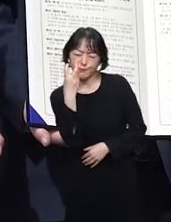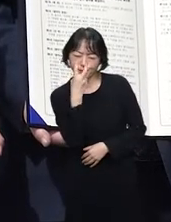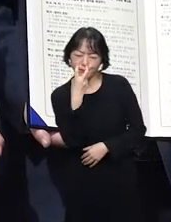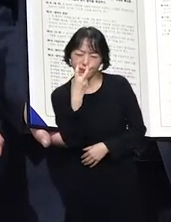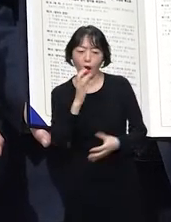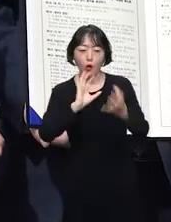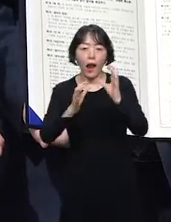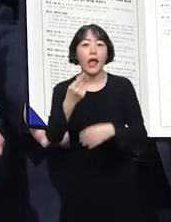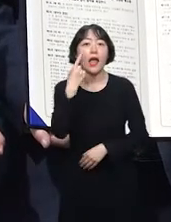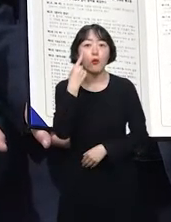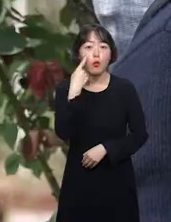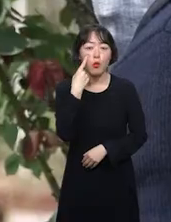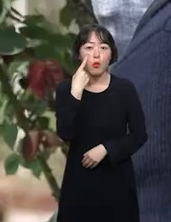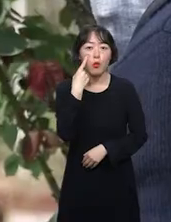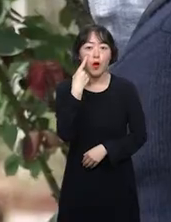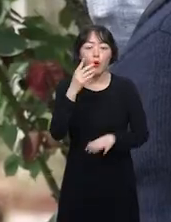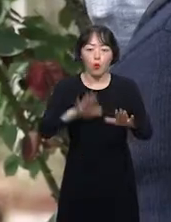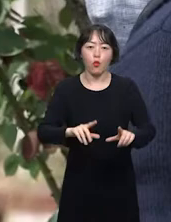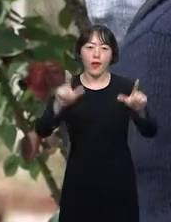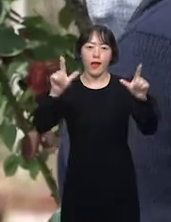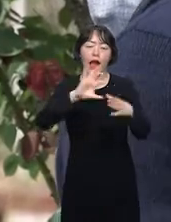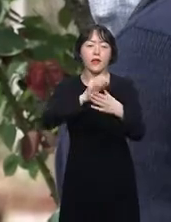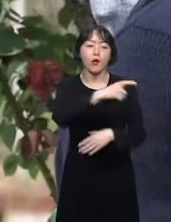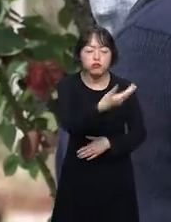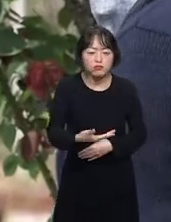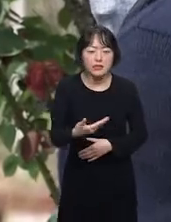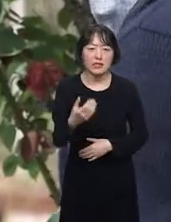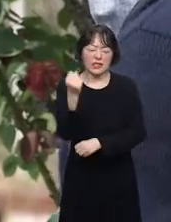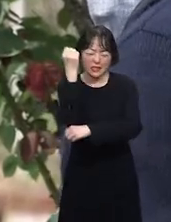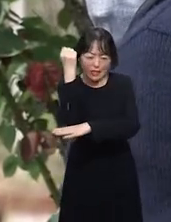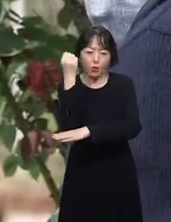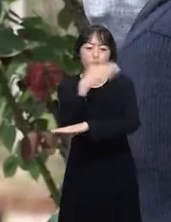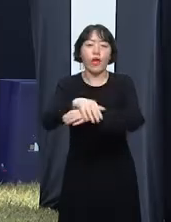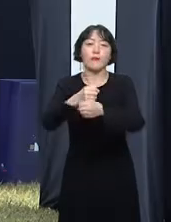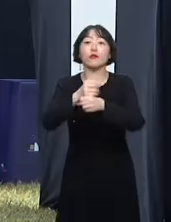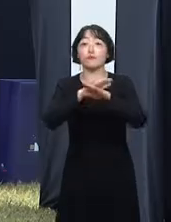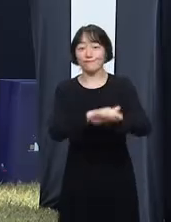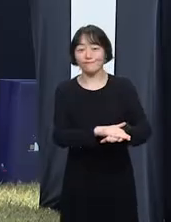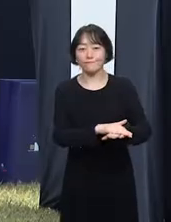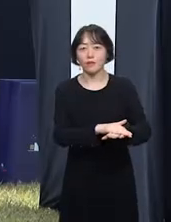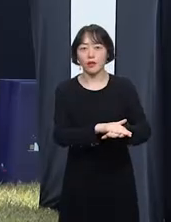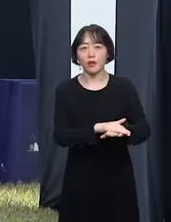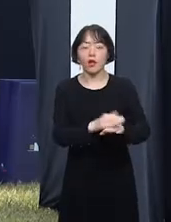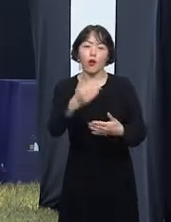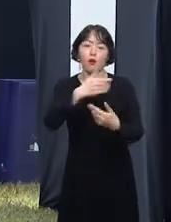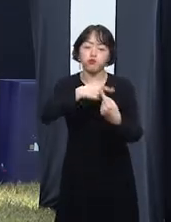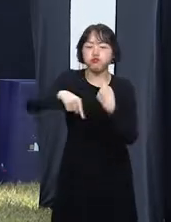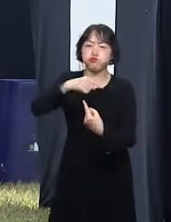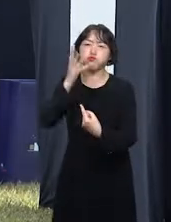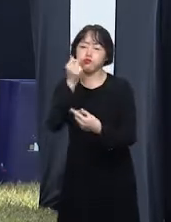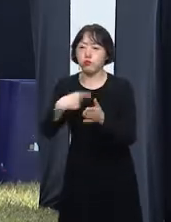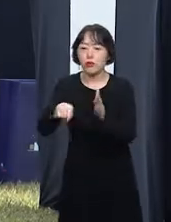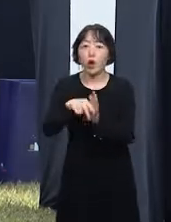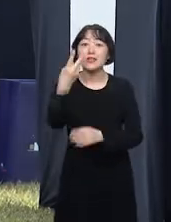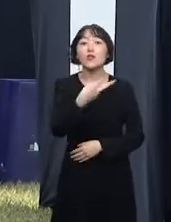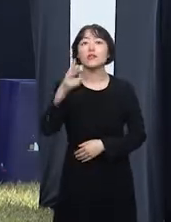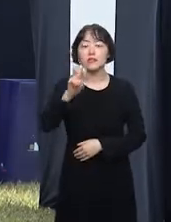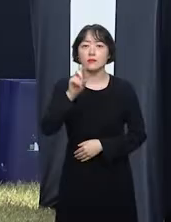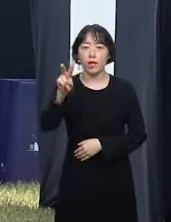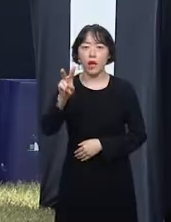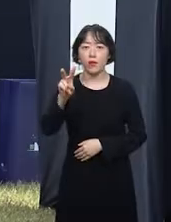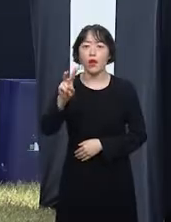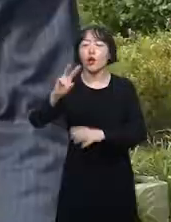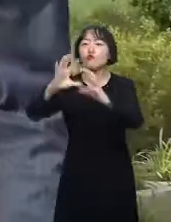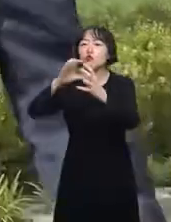고도화 사업을 위한 기본계획 수립을 완료하고 원활한 사업 추진을 위한 2022년 국비예산 확보를 위해